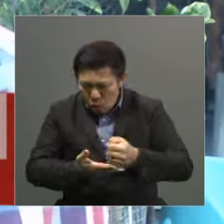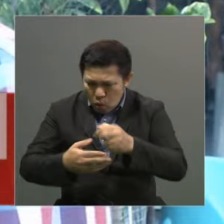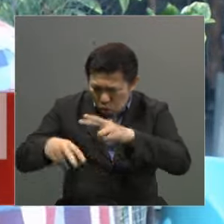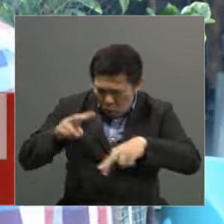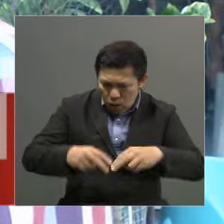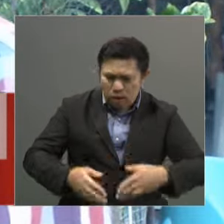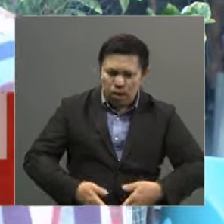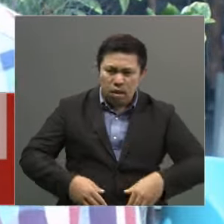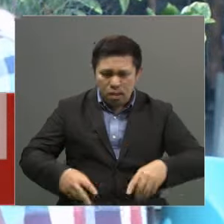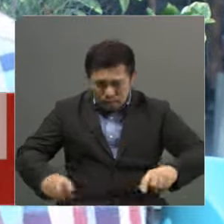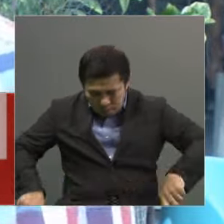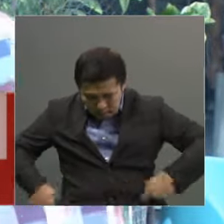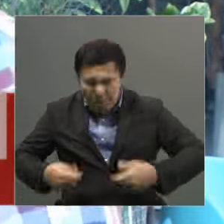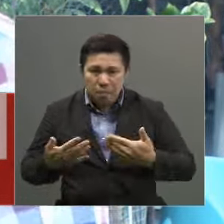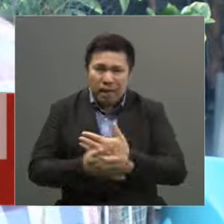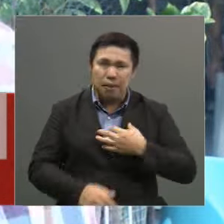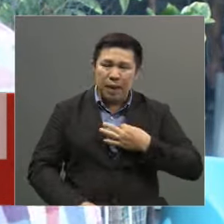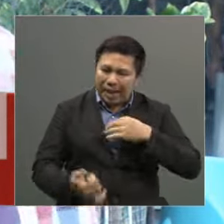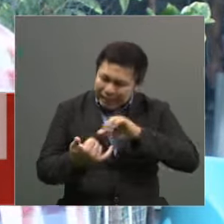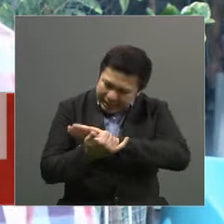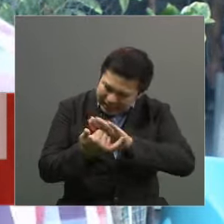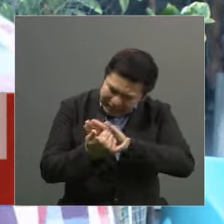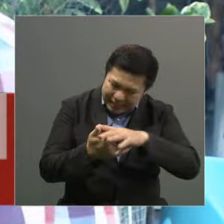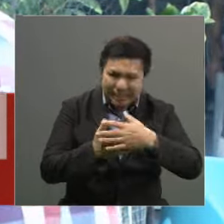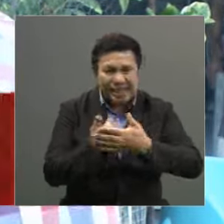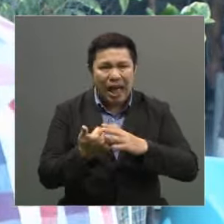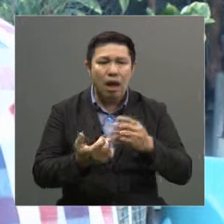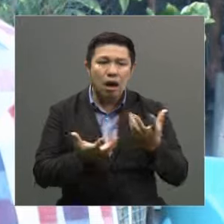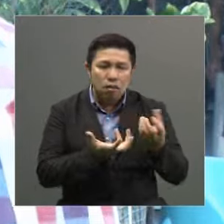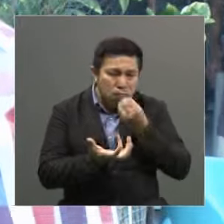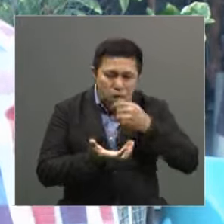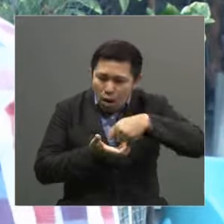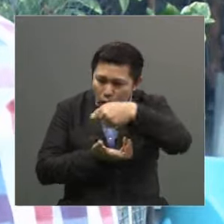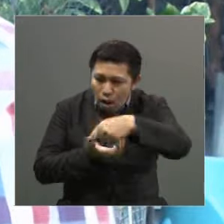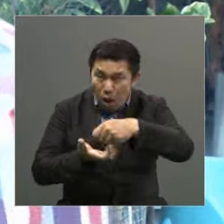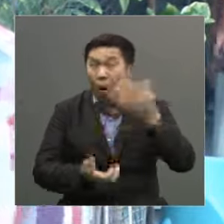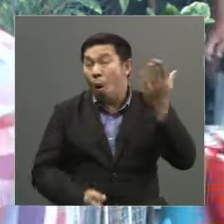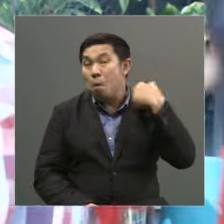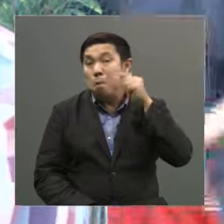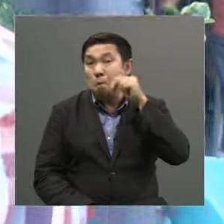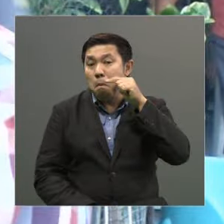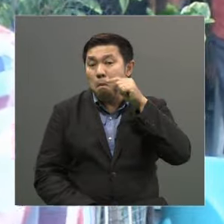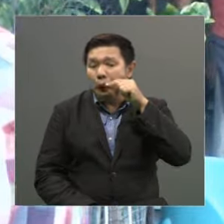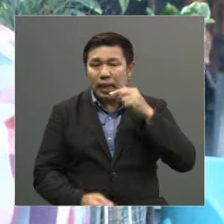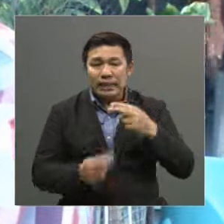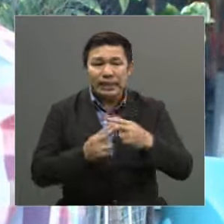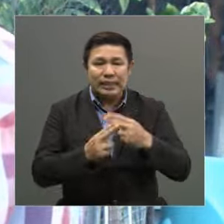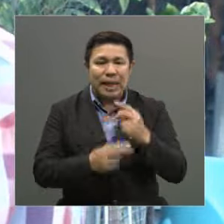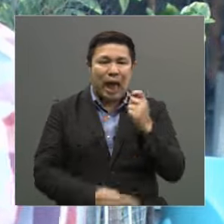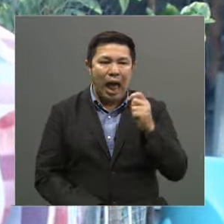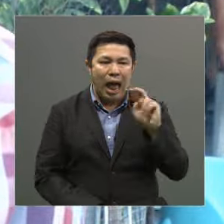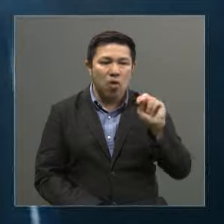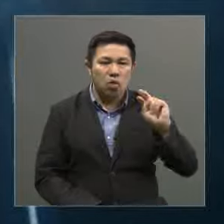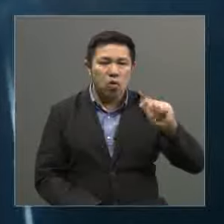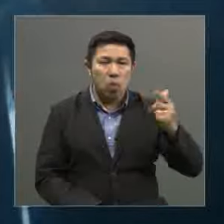แลเปลี่ยนผ้าอ้อมเช็ดตัวให้อาหารนะครับคือก่อนหน้านี้ปกติเนี่ยเขาจะมีคุณแม่ชื่อคุณอนงคอยดู